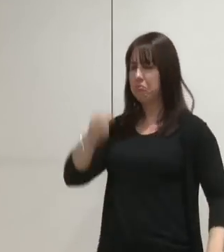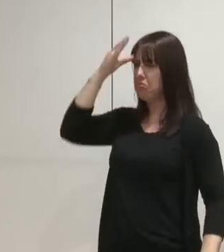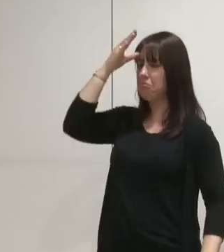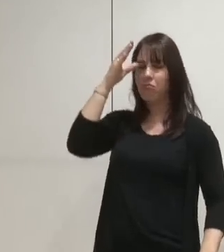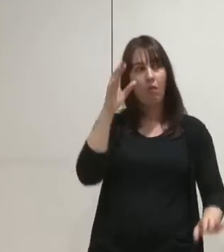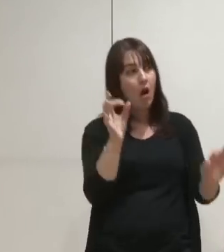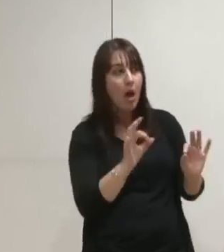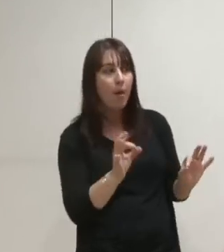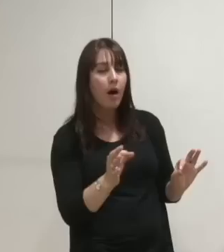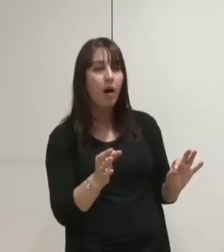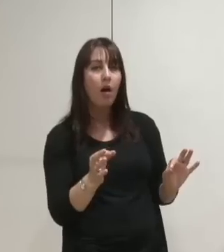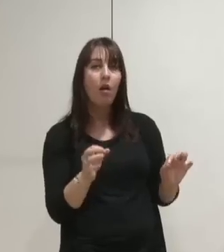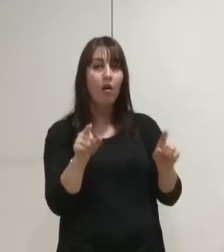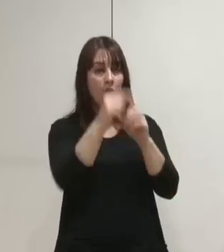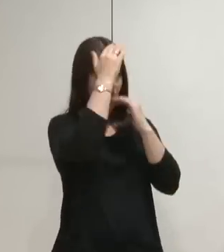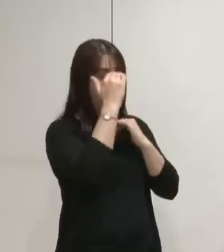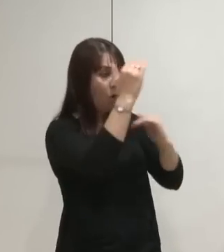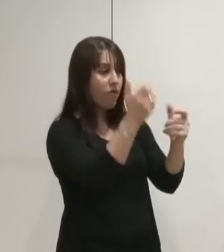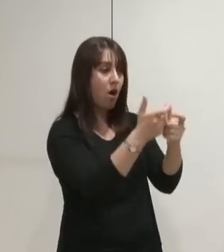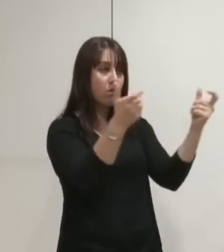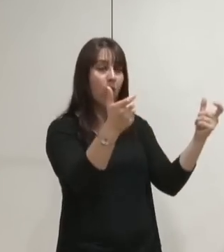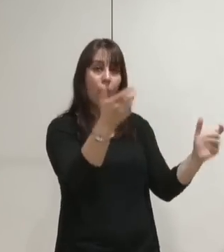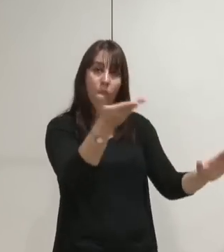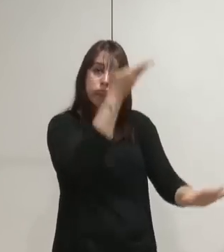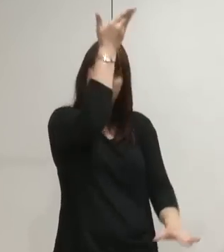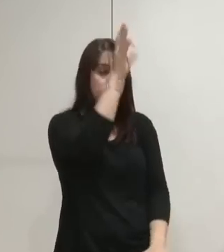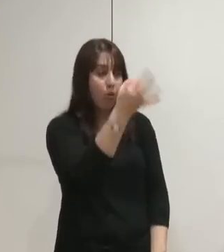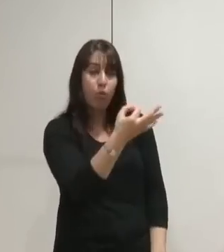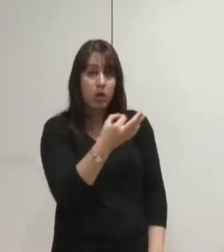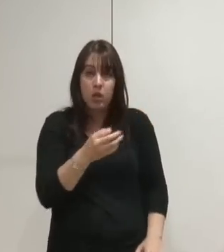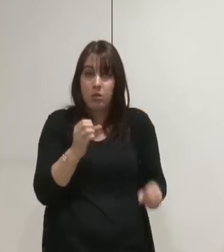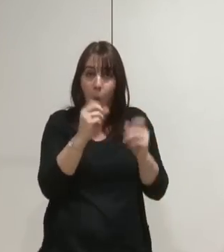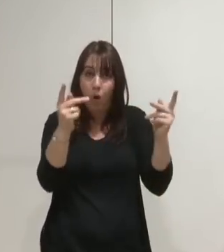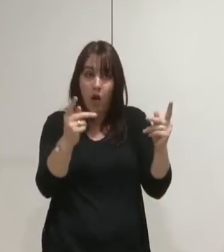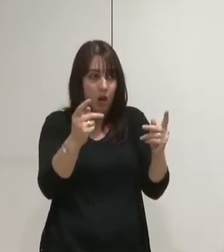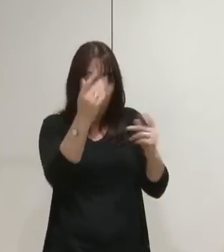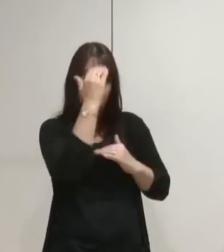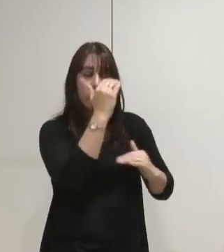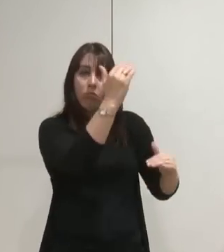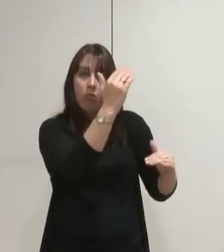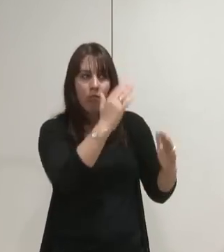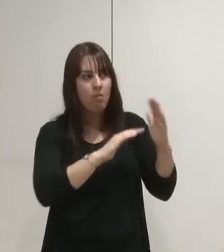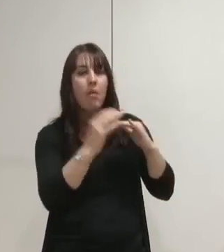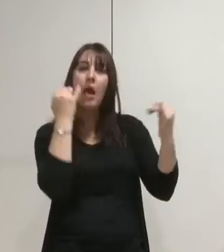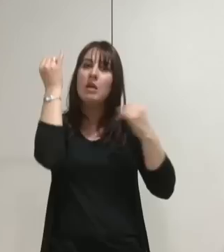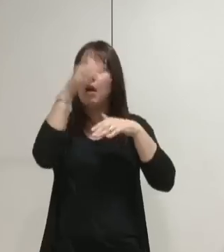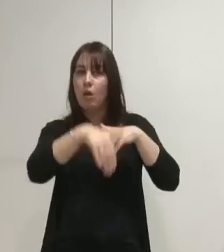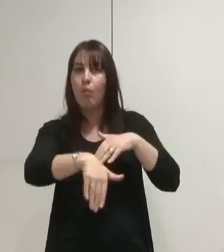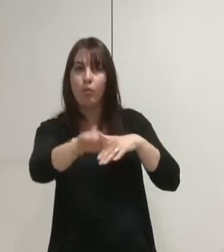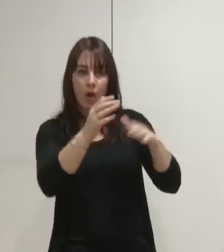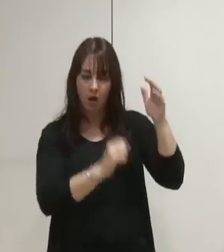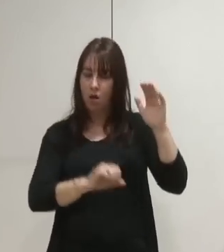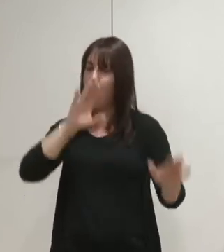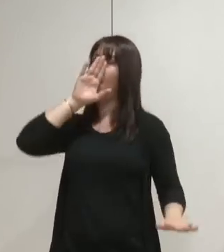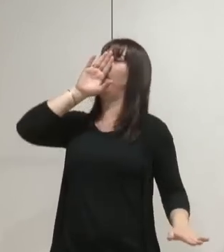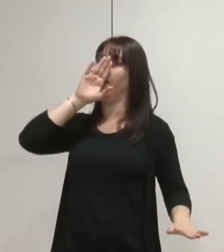fait et cause à une société tout à fait connue j'en doute pas un seul instant mais je ne voudrais pas que nous nous retrouvions dans la situation je